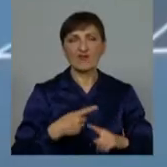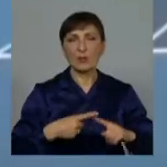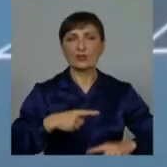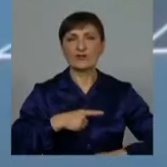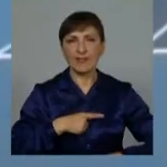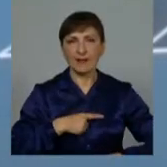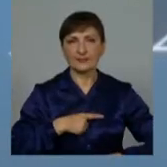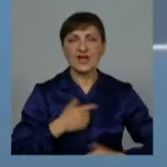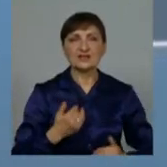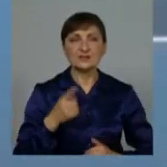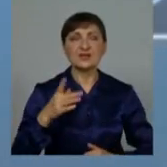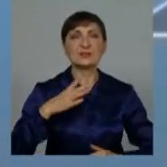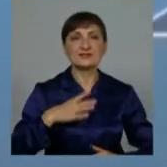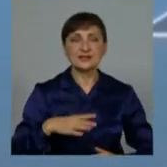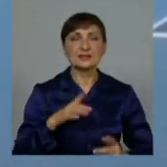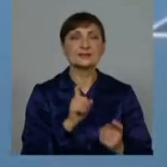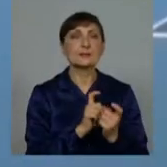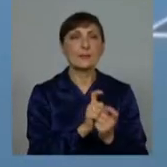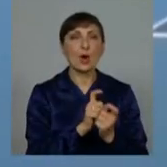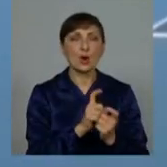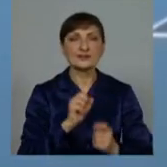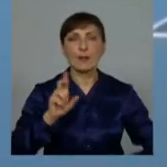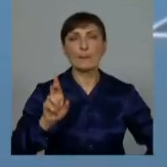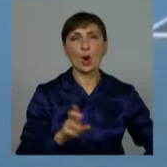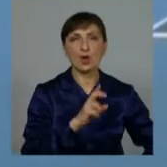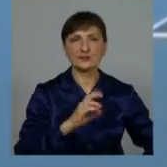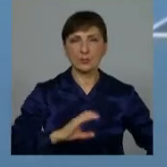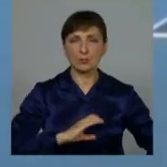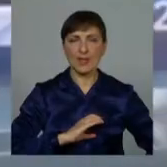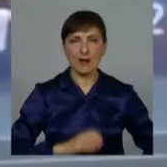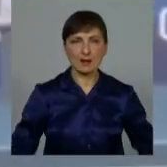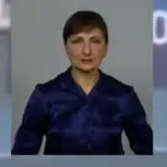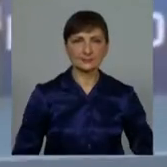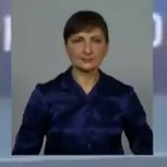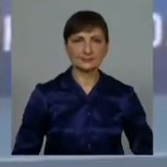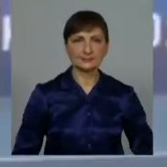полуфинальной игре. Теперь ей предстоит сразиться за бронзовую медаль.